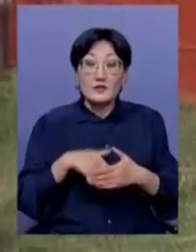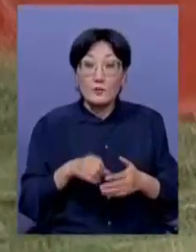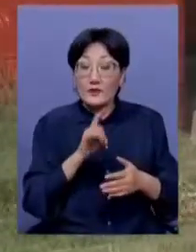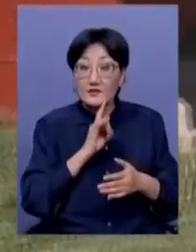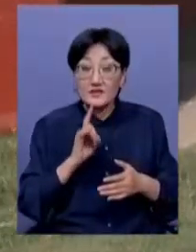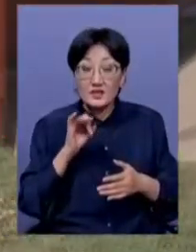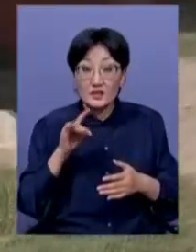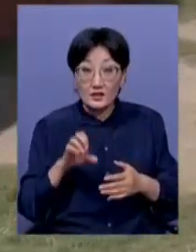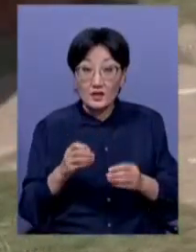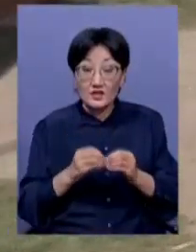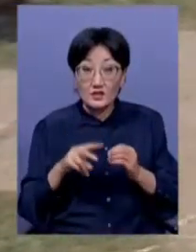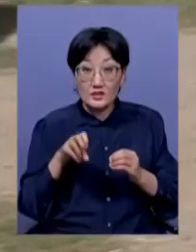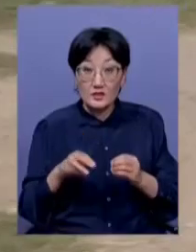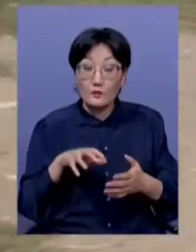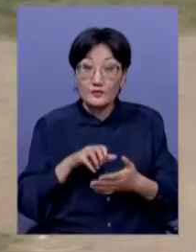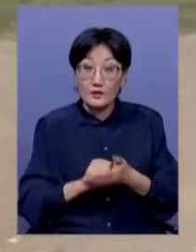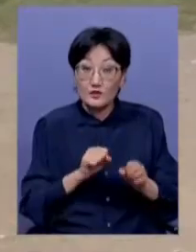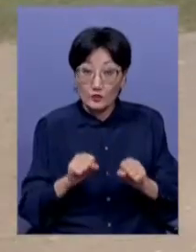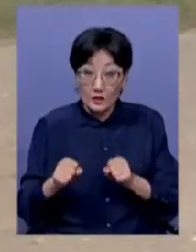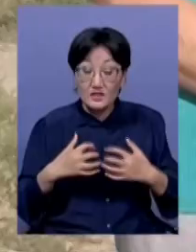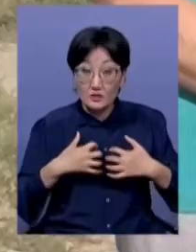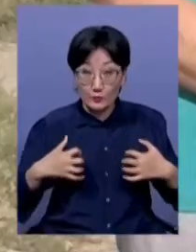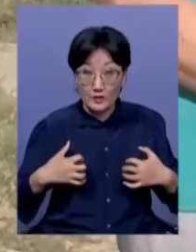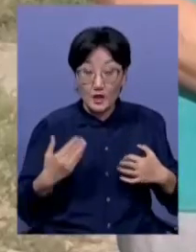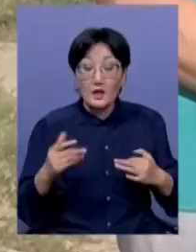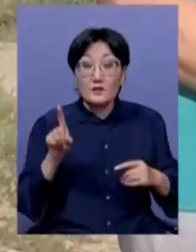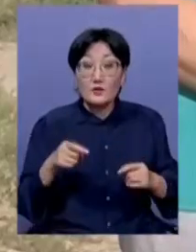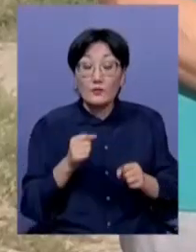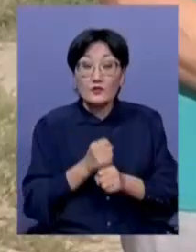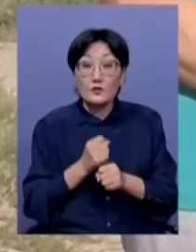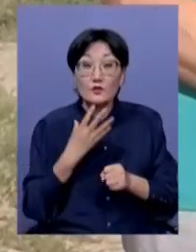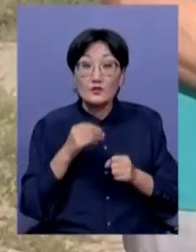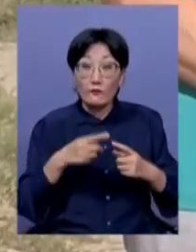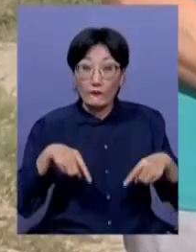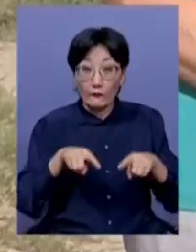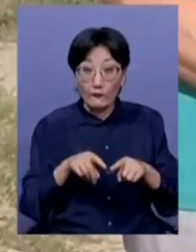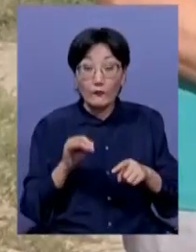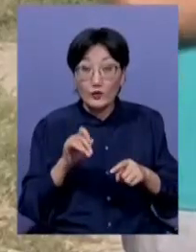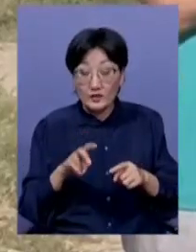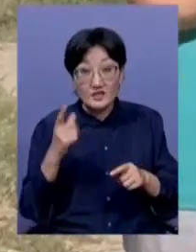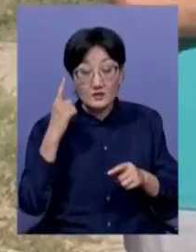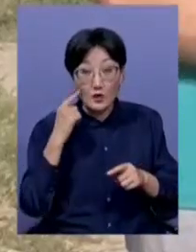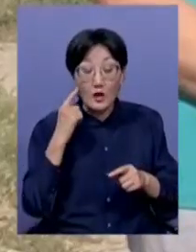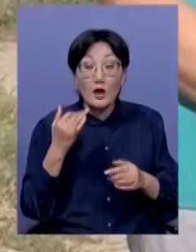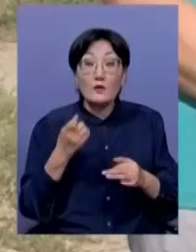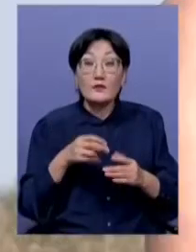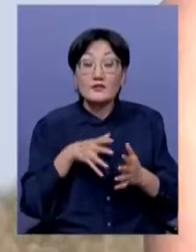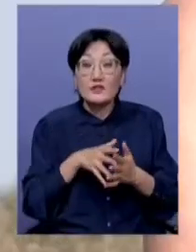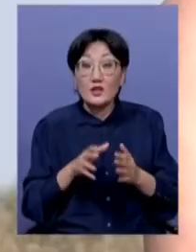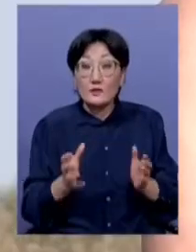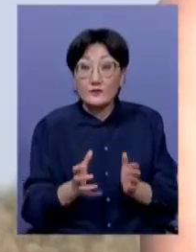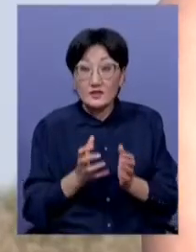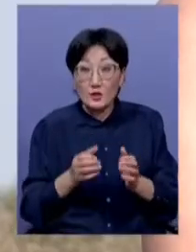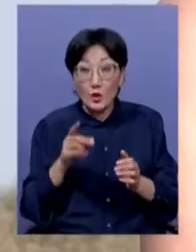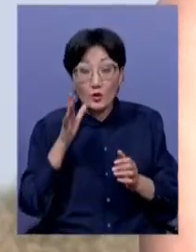Ирина Келлер вот уже 10 лет занимается защитой животных. Она даже создала свой фонд и не понаслышке знает, во сколько обходится